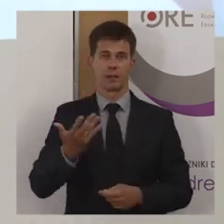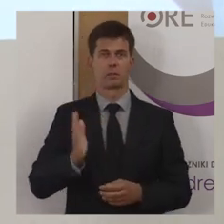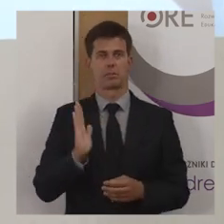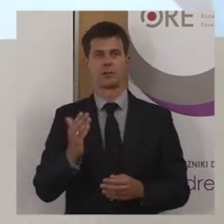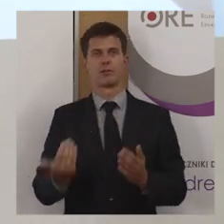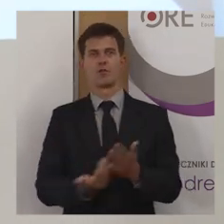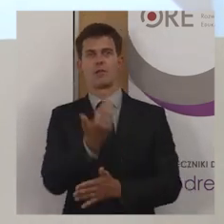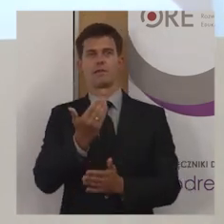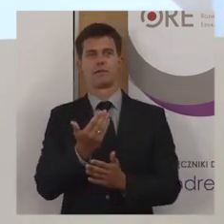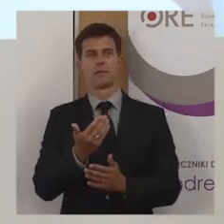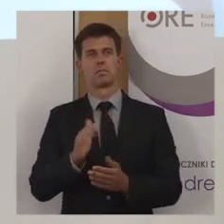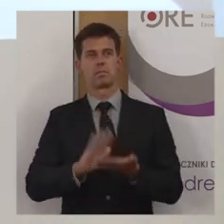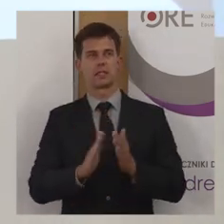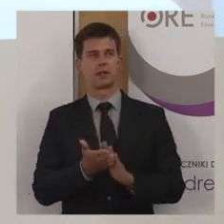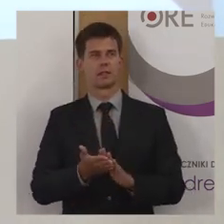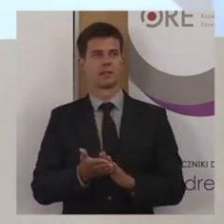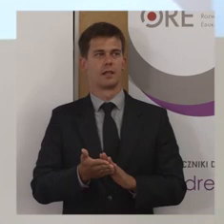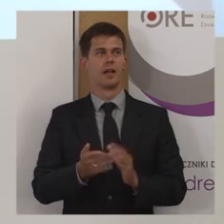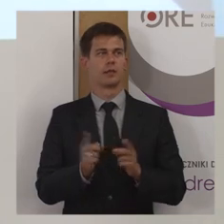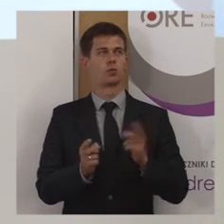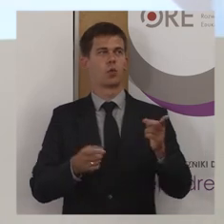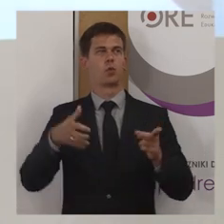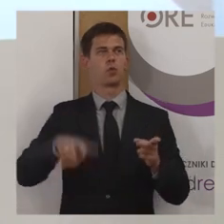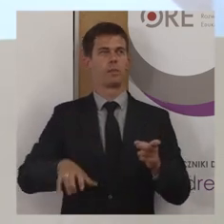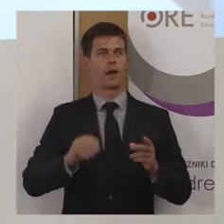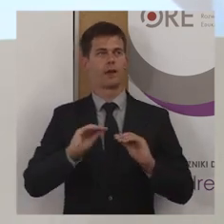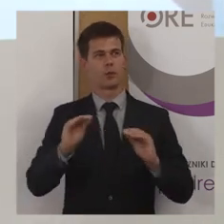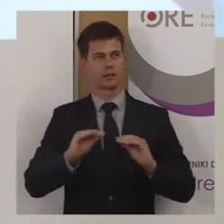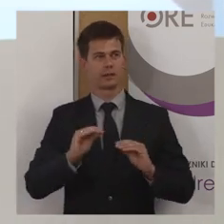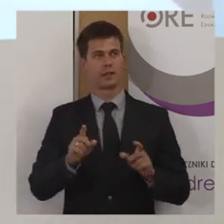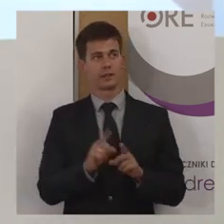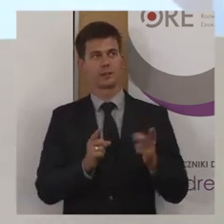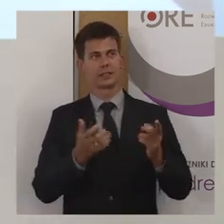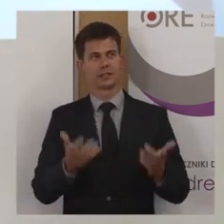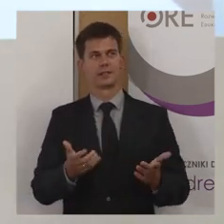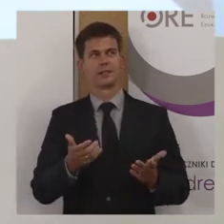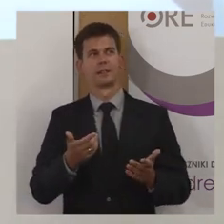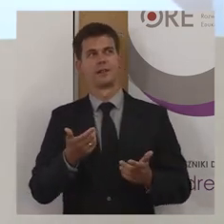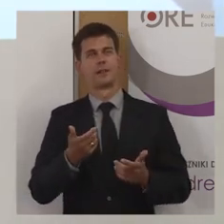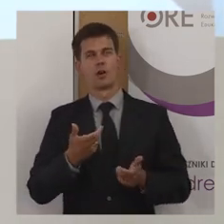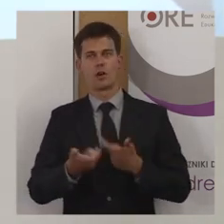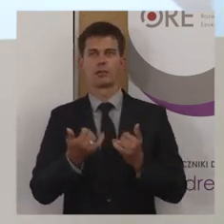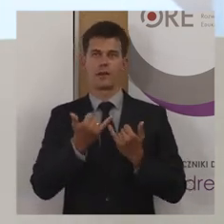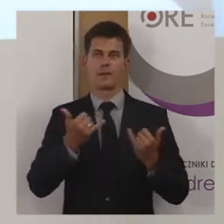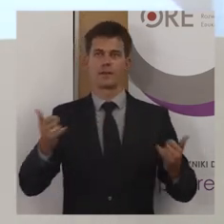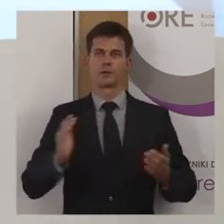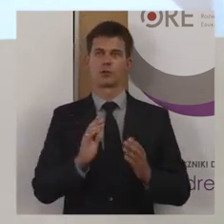podręczników komercyjnych i obecność tutaj grupy edukacyjnej wskazuje, że też jest zainteresowanie, żeby inne podręczniki